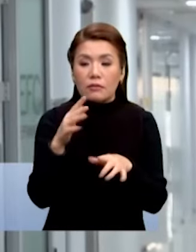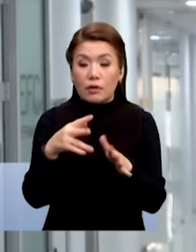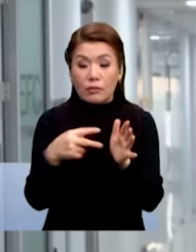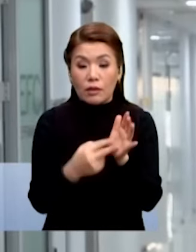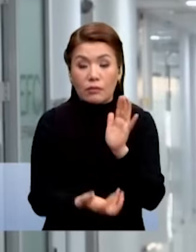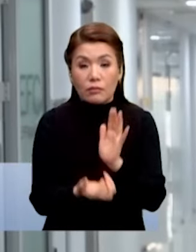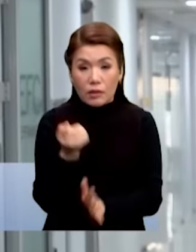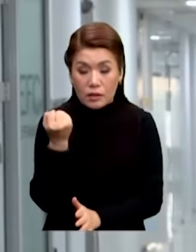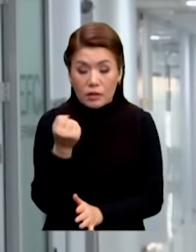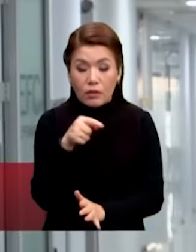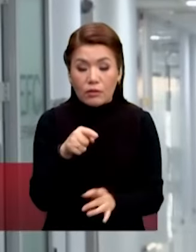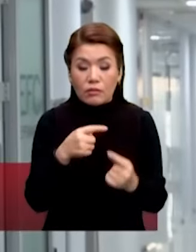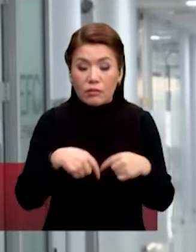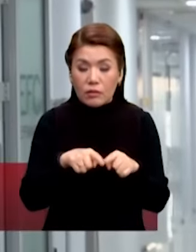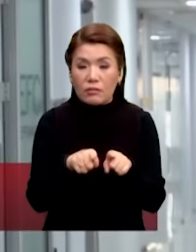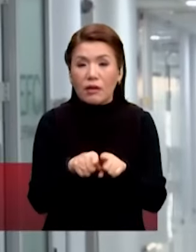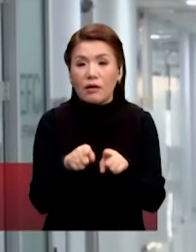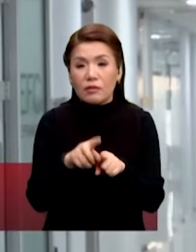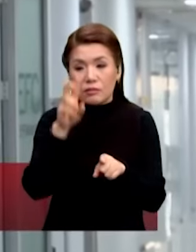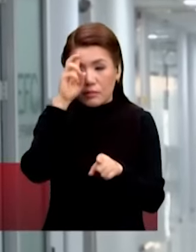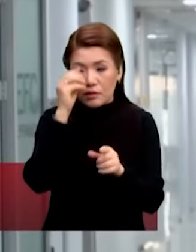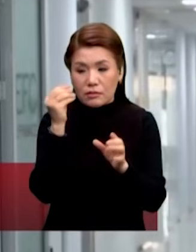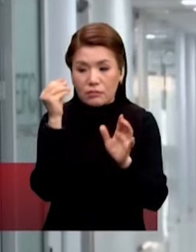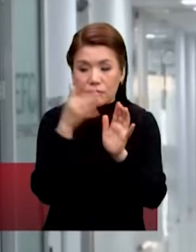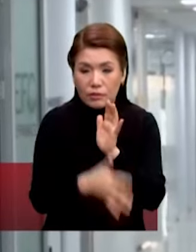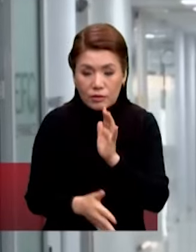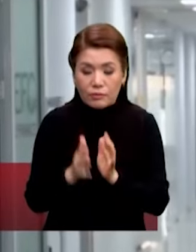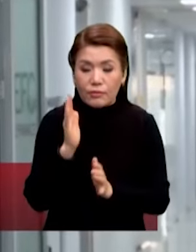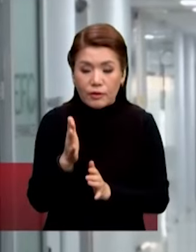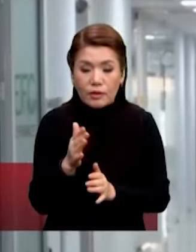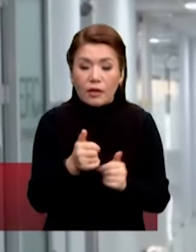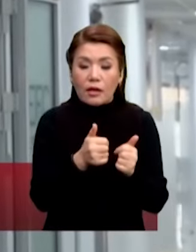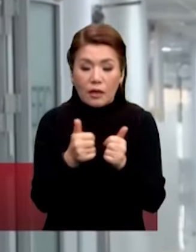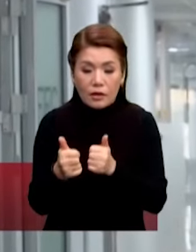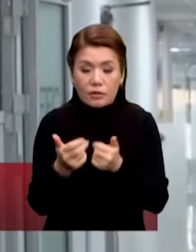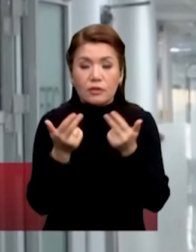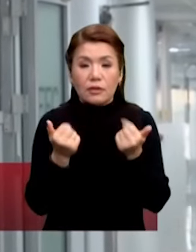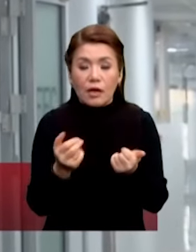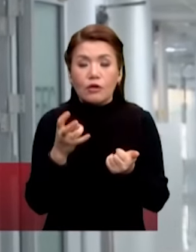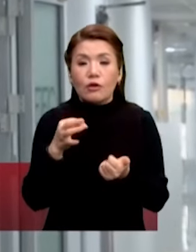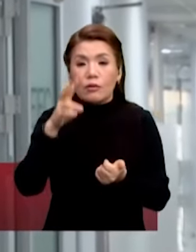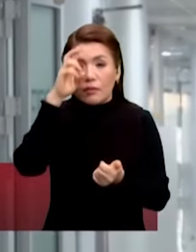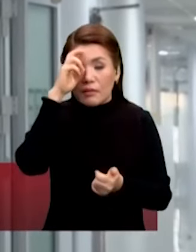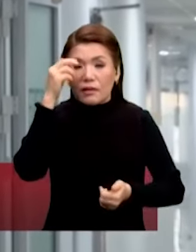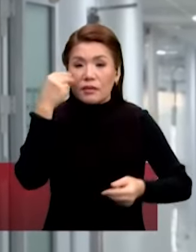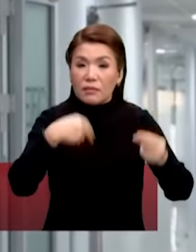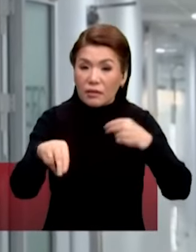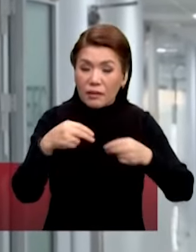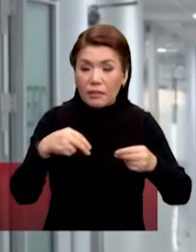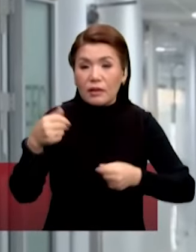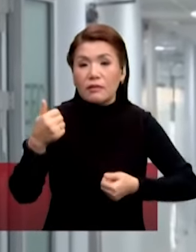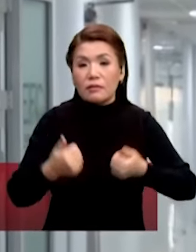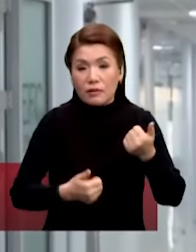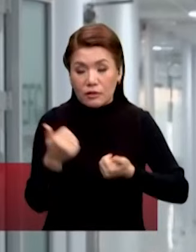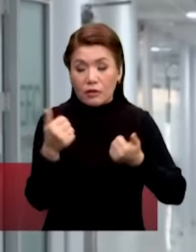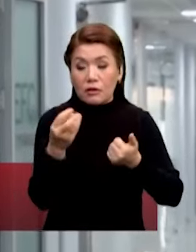да, осы бағаның төңірегінде бюджетке салат шығындарды. Жақсы салсын. Бірақ енді мемлекеттік сатып алу келеді ғой кезеңі. Енді осы